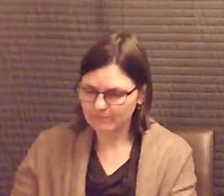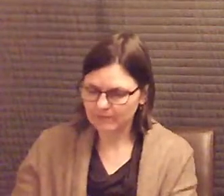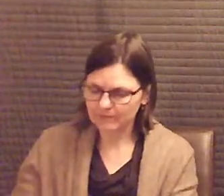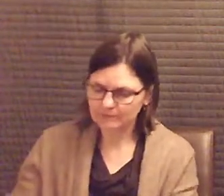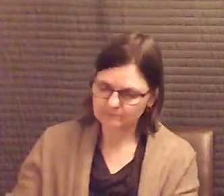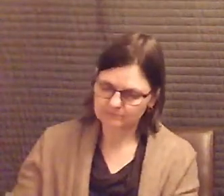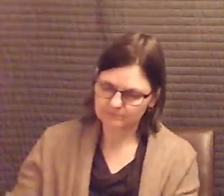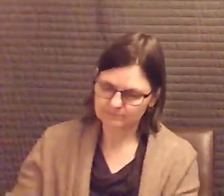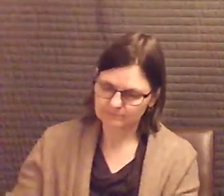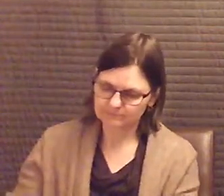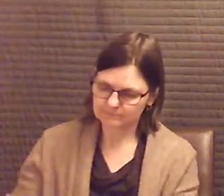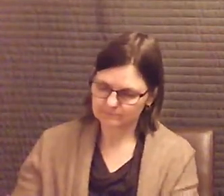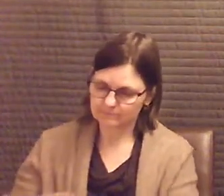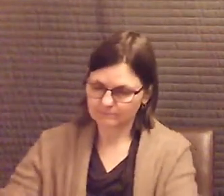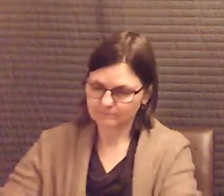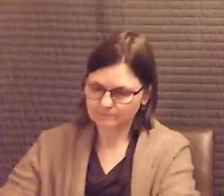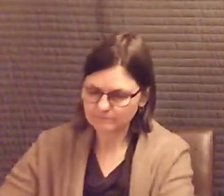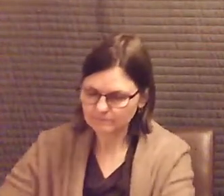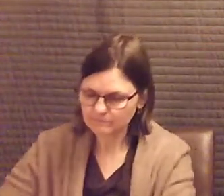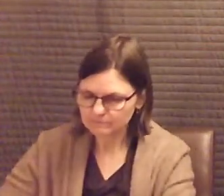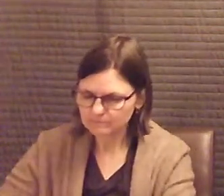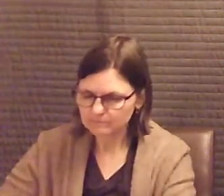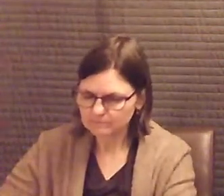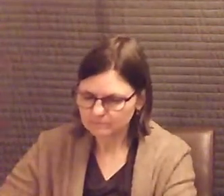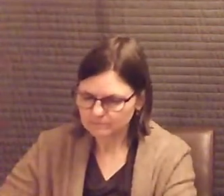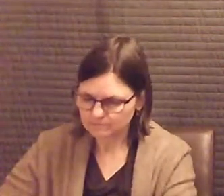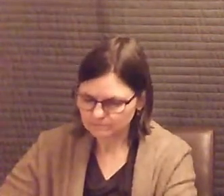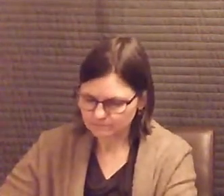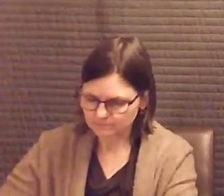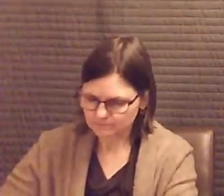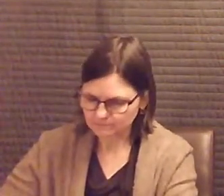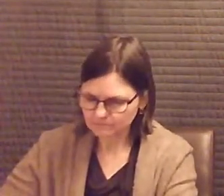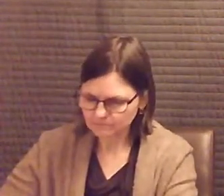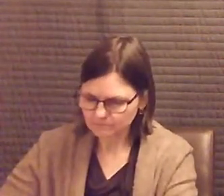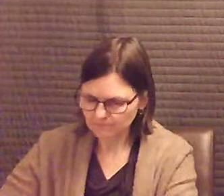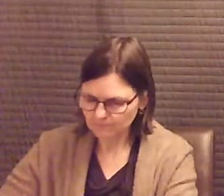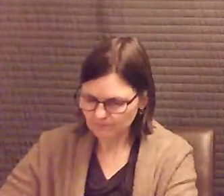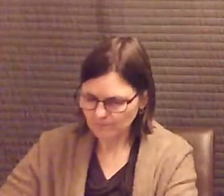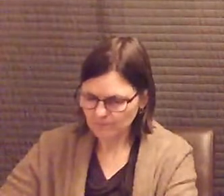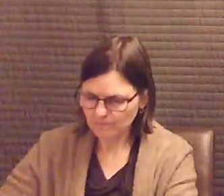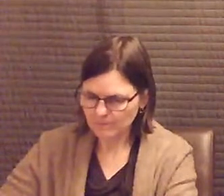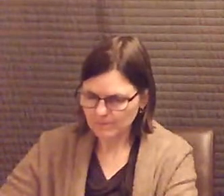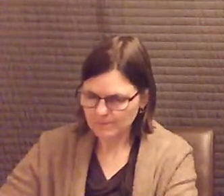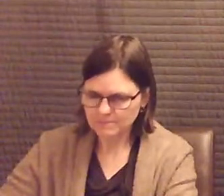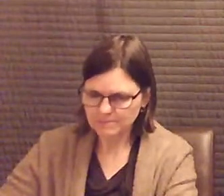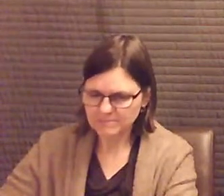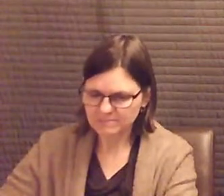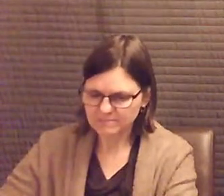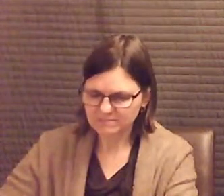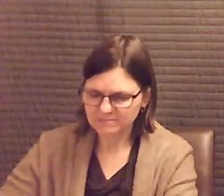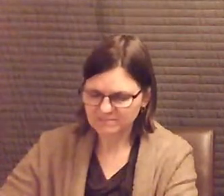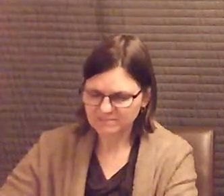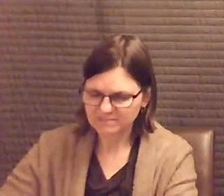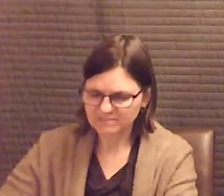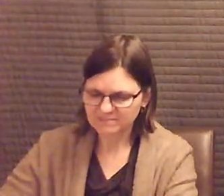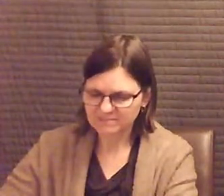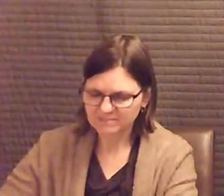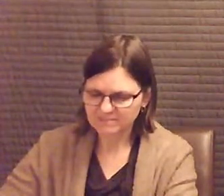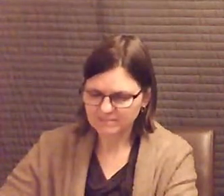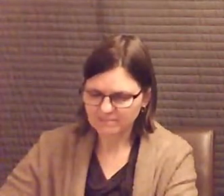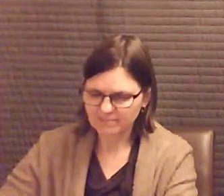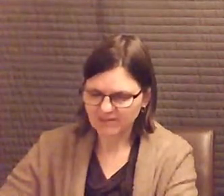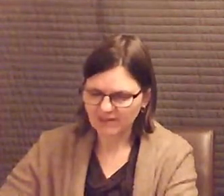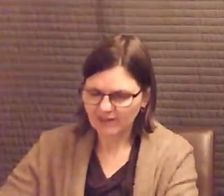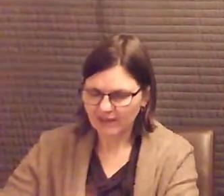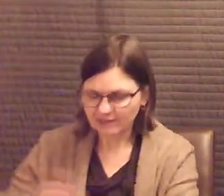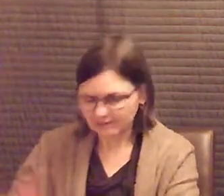than sorry ik een kip doen god amighty spook de mozes in excel is mijn de specie tomboy de look